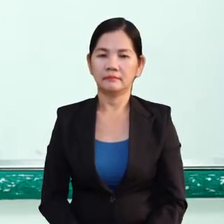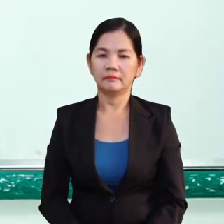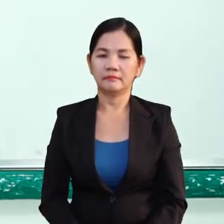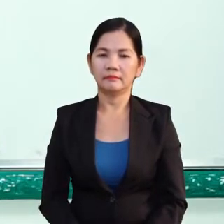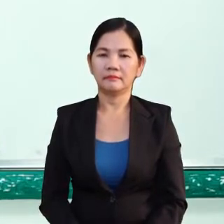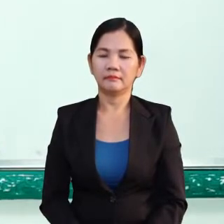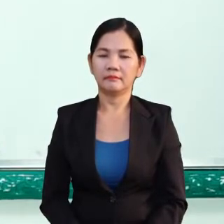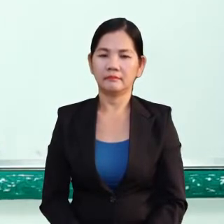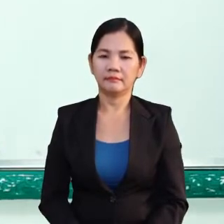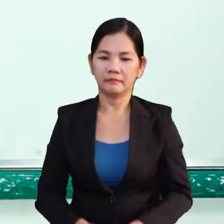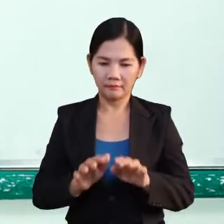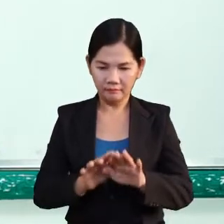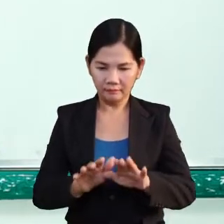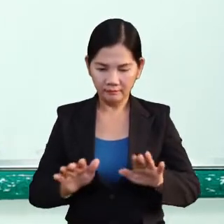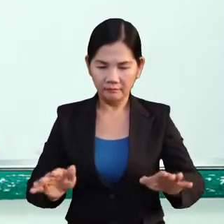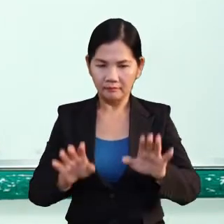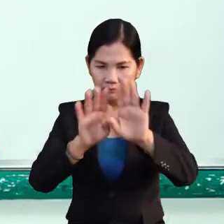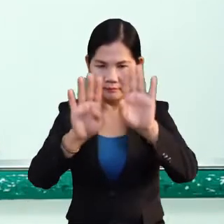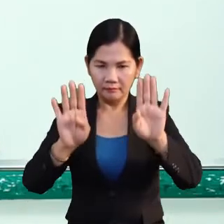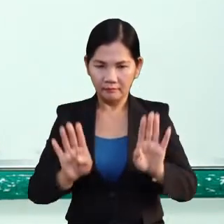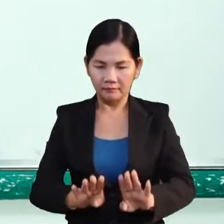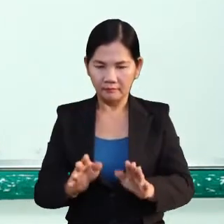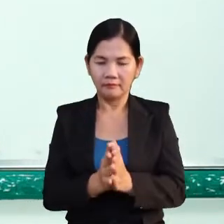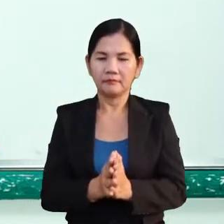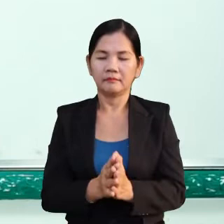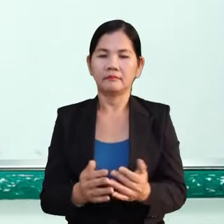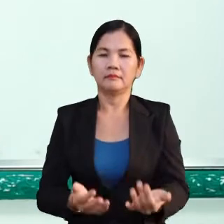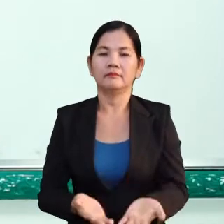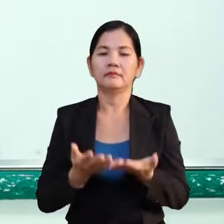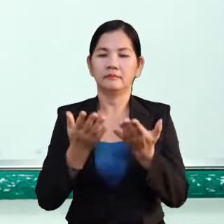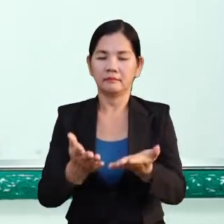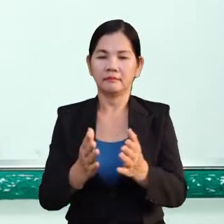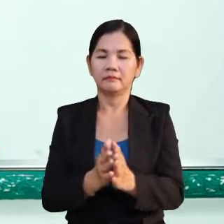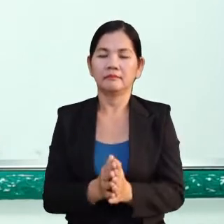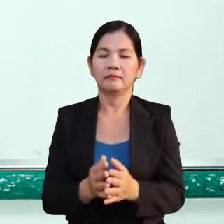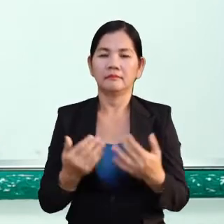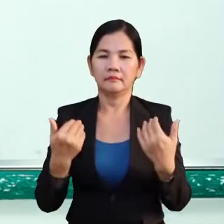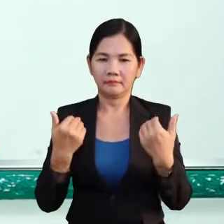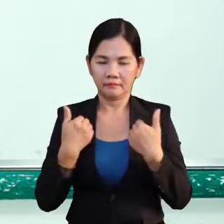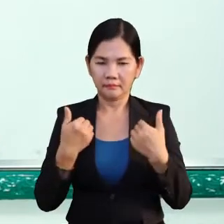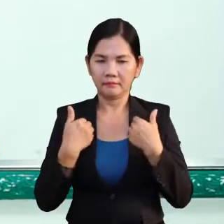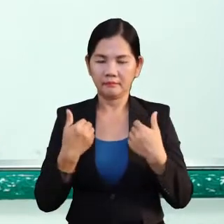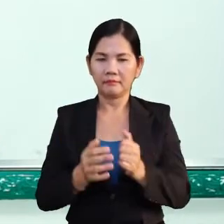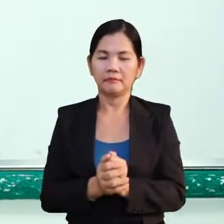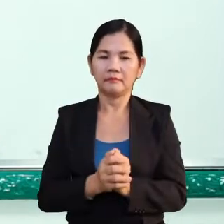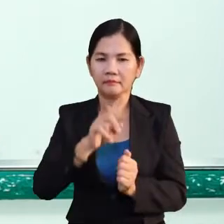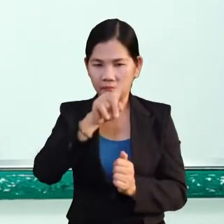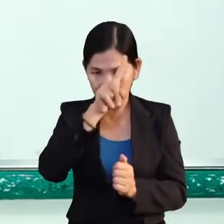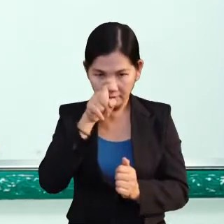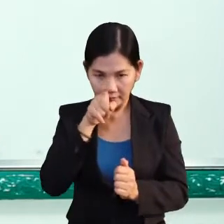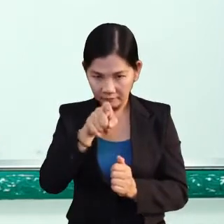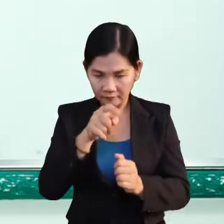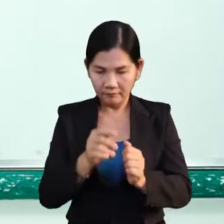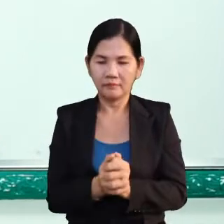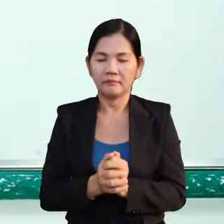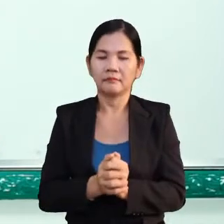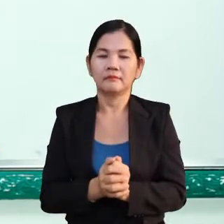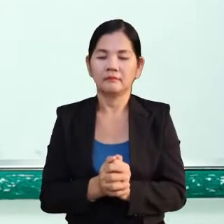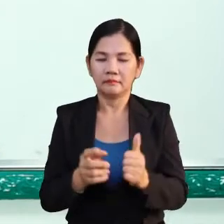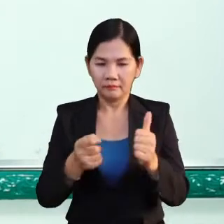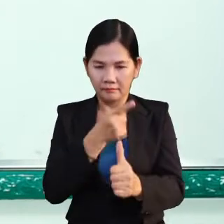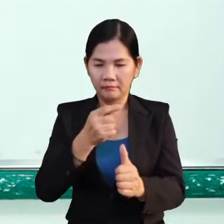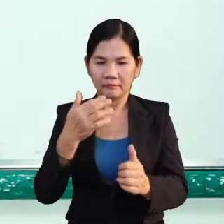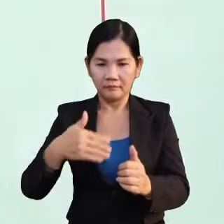ចា៎ឥឡូវកូនកូនមើលមកក្តារខៀនហើយកូនស្ដាប់សំណួរដែរអ្នកគ្រូអានឲ្យកូនណាសំណួរតើមុន